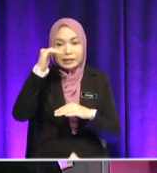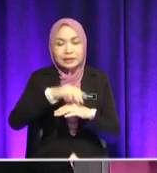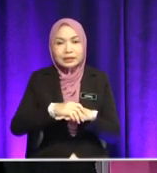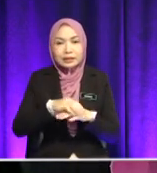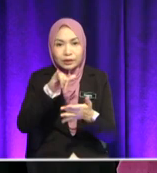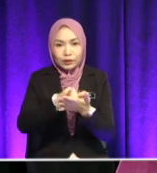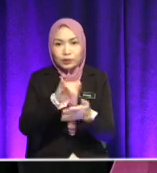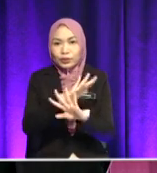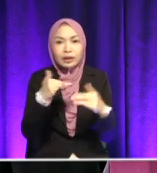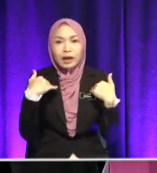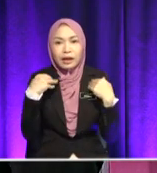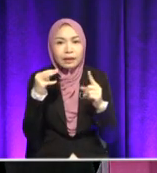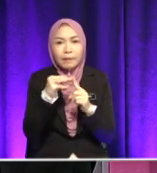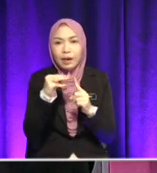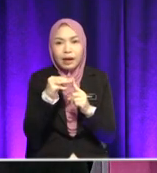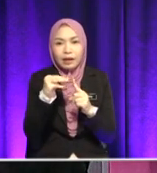saja